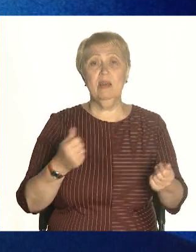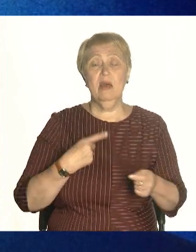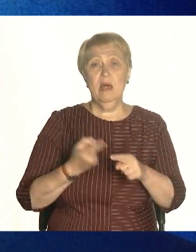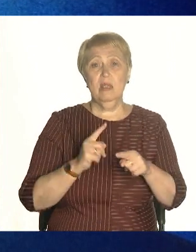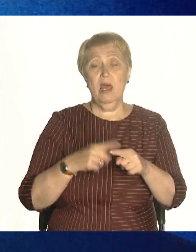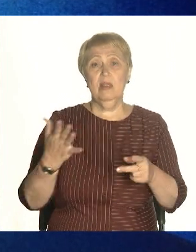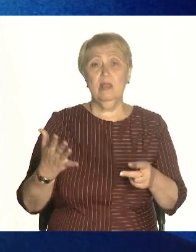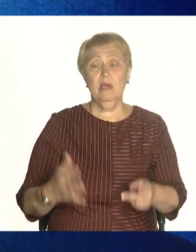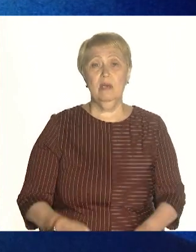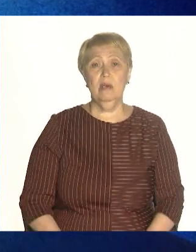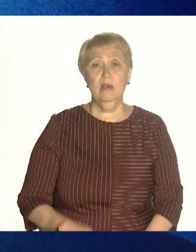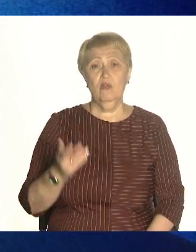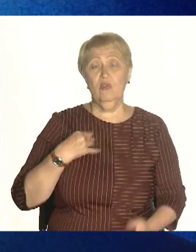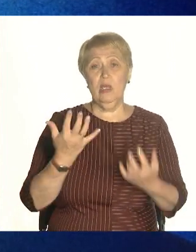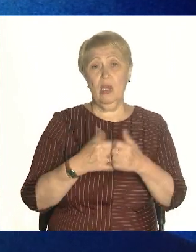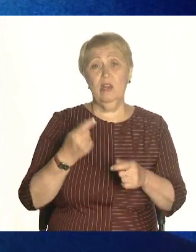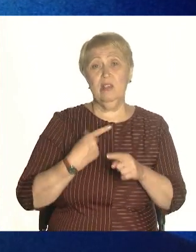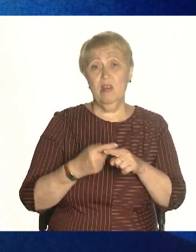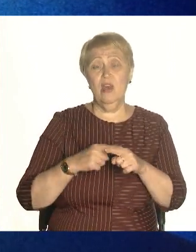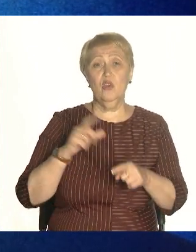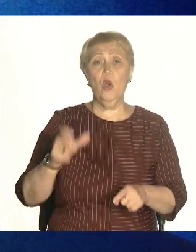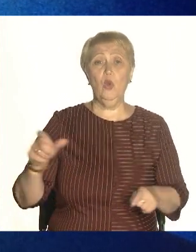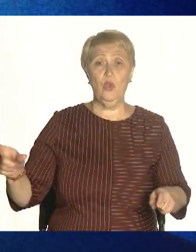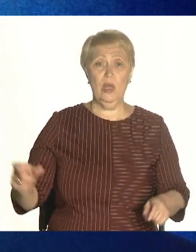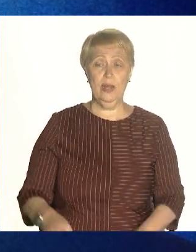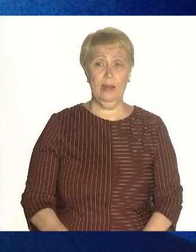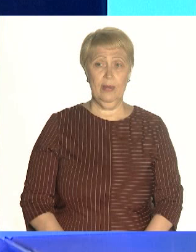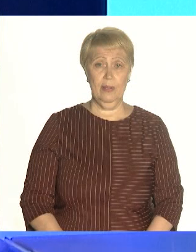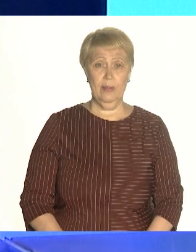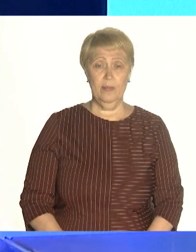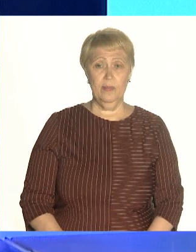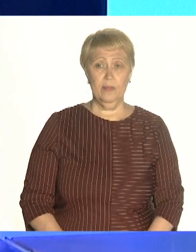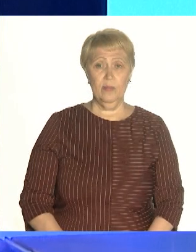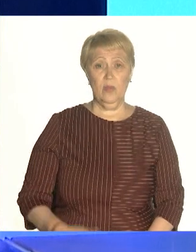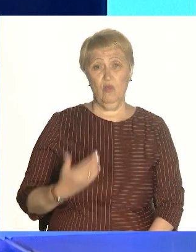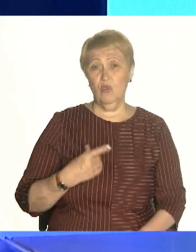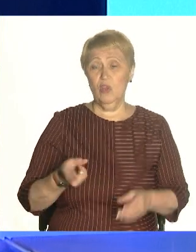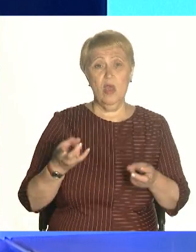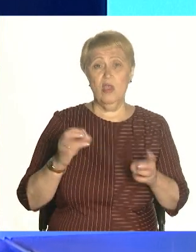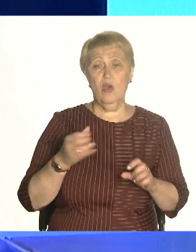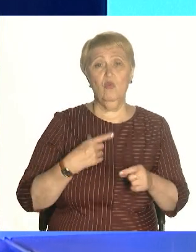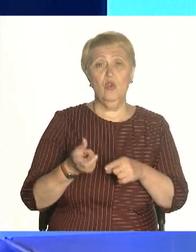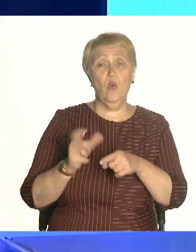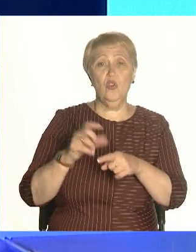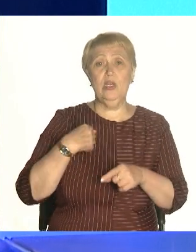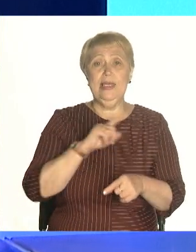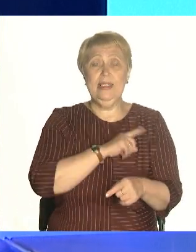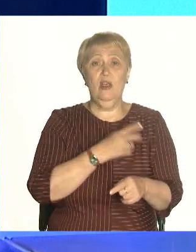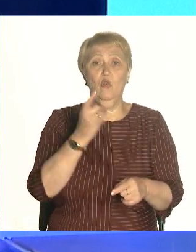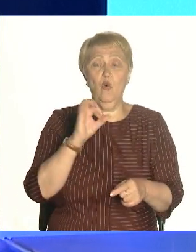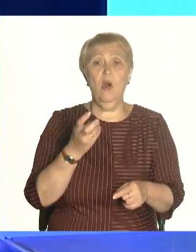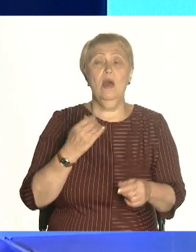количества вот таких людей? Ну, которые... естественно, я не скажу, что прямо оно там очень сильно возросло. У нас